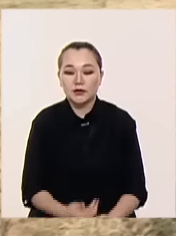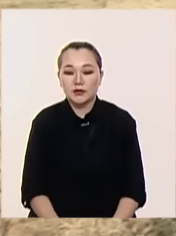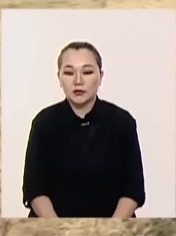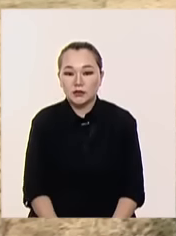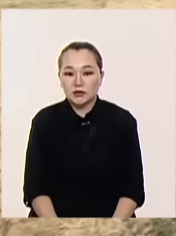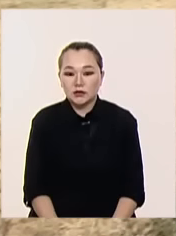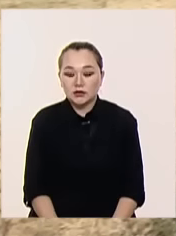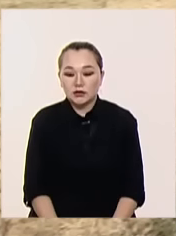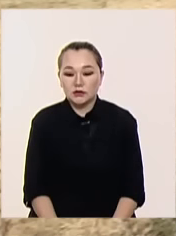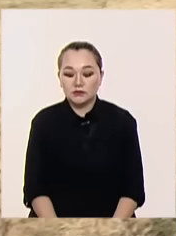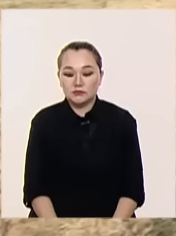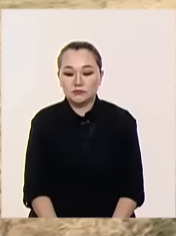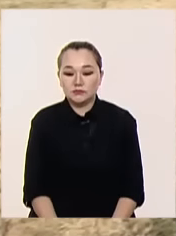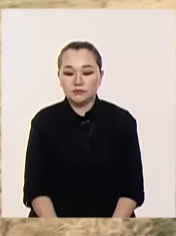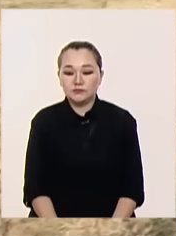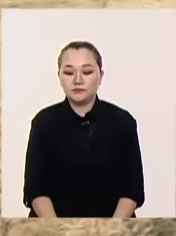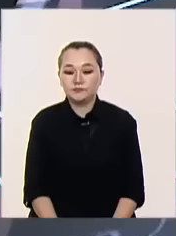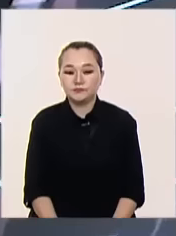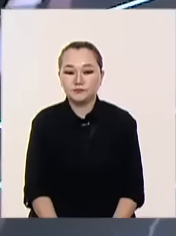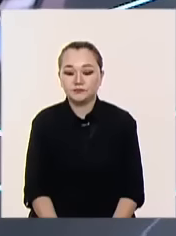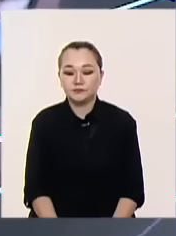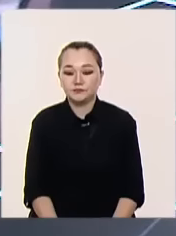бюро, Түркістан облысы.